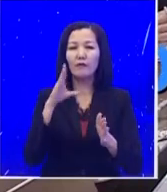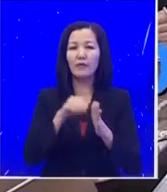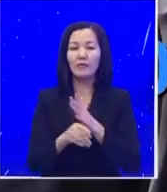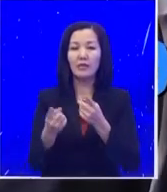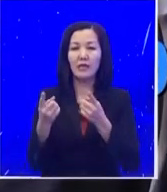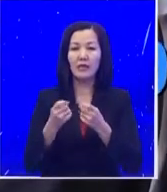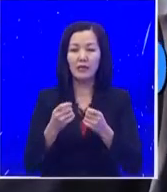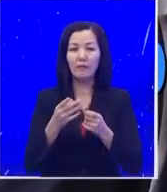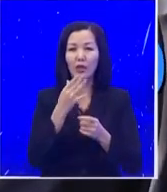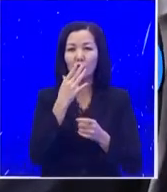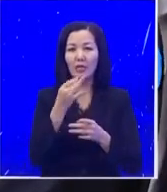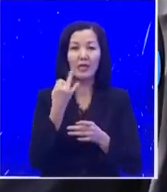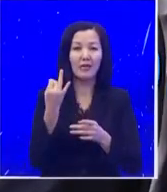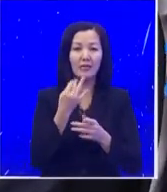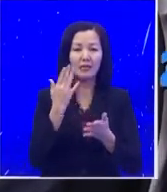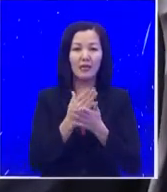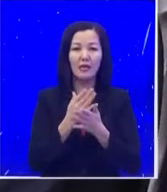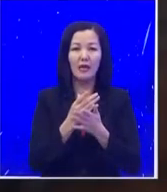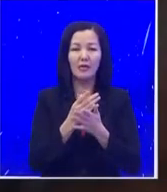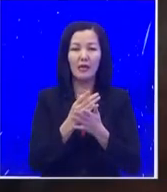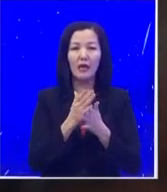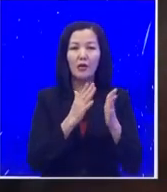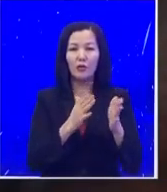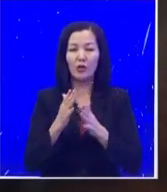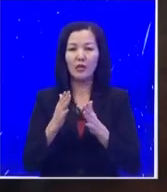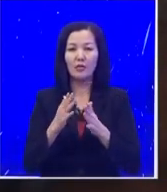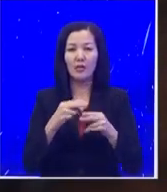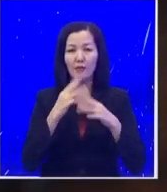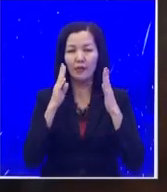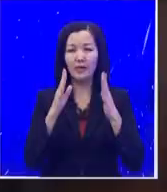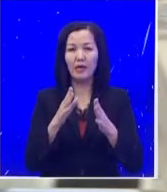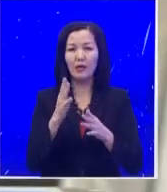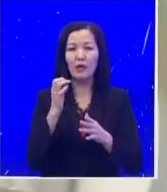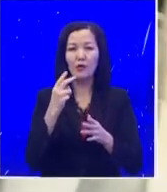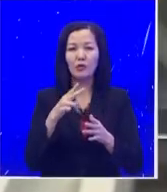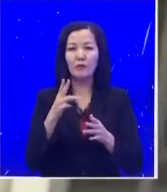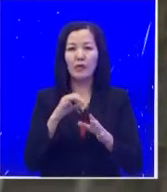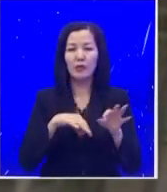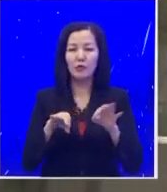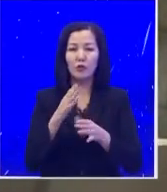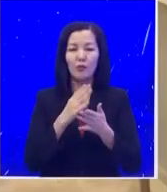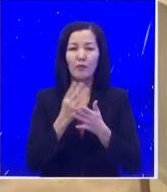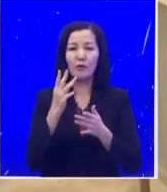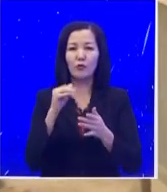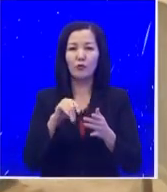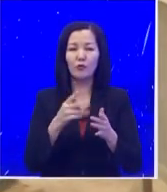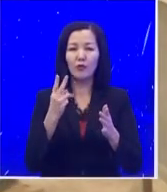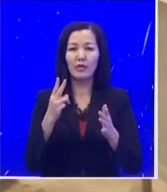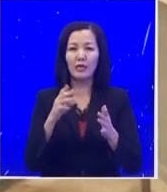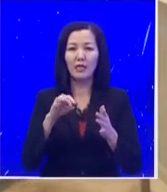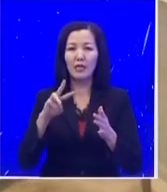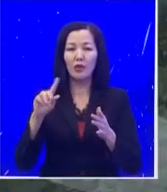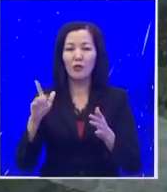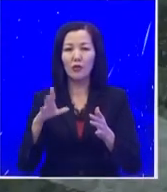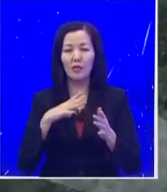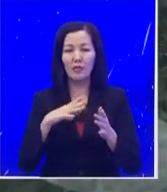тартымды, шетелдіктер қызығуына экономикалық тұрақтылығы кепіл. Инвест қоржынында 422 жоба бар, 4,9 триллион